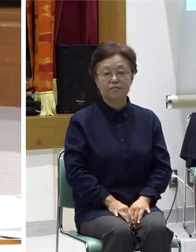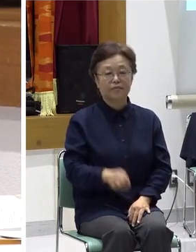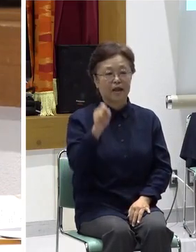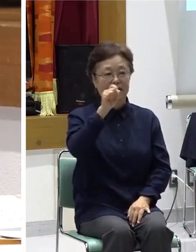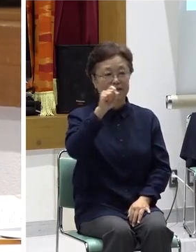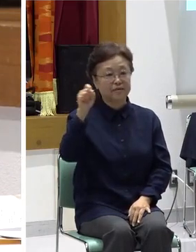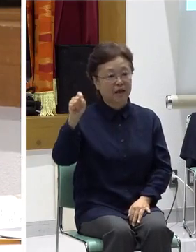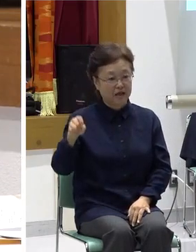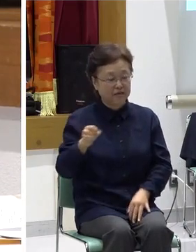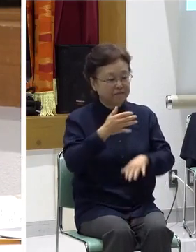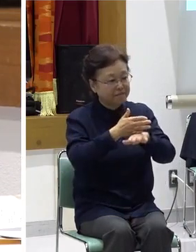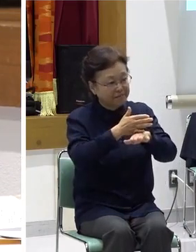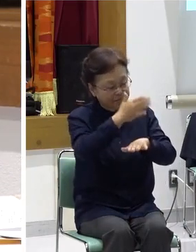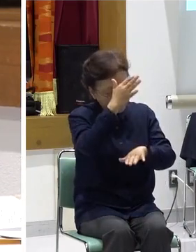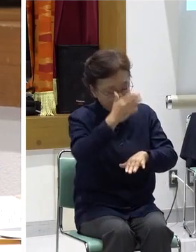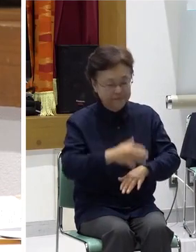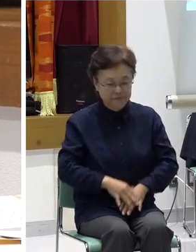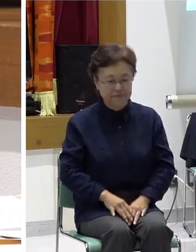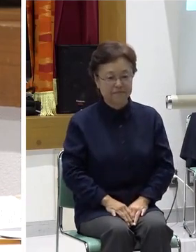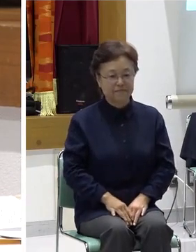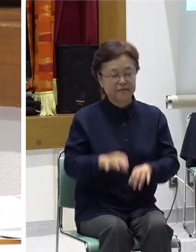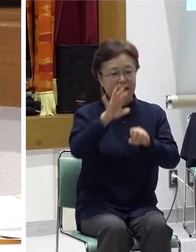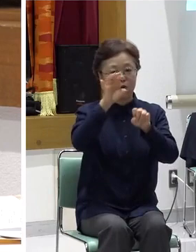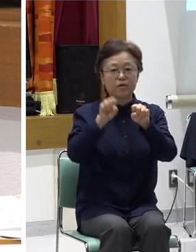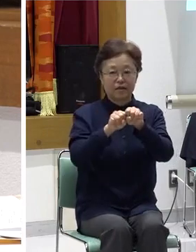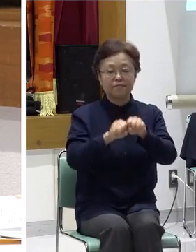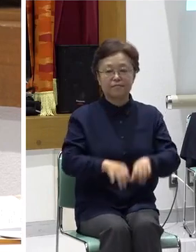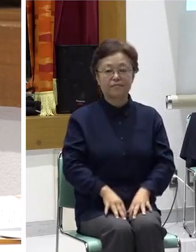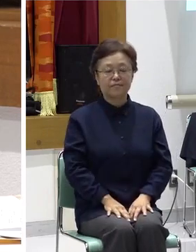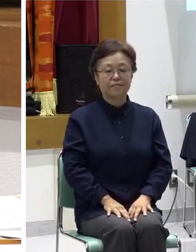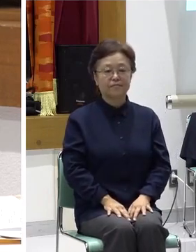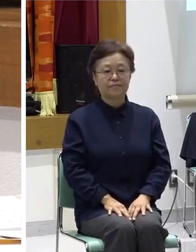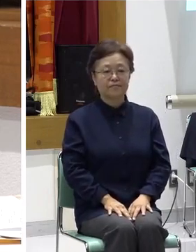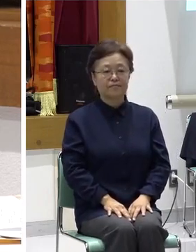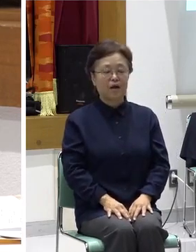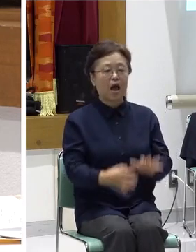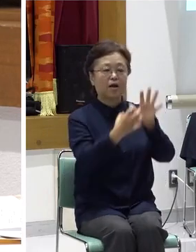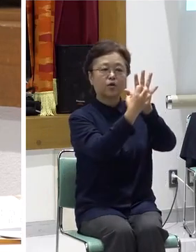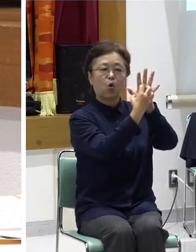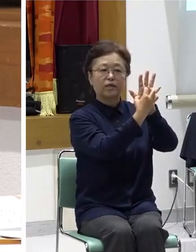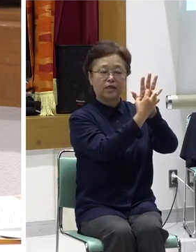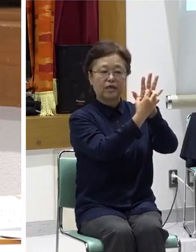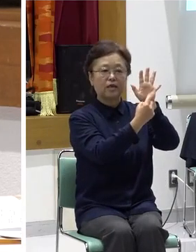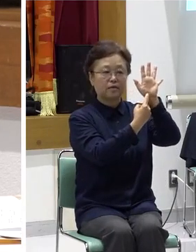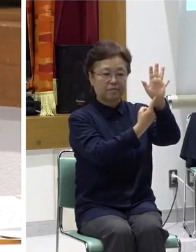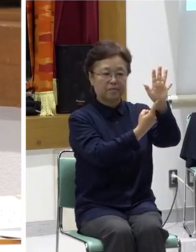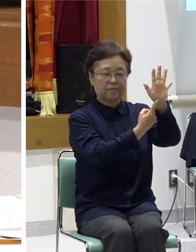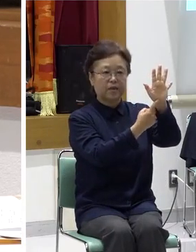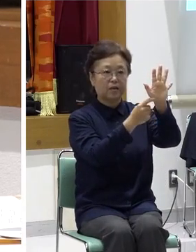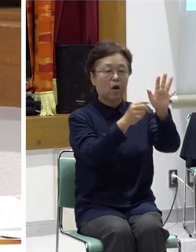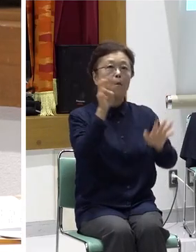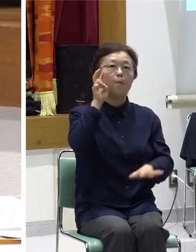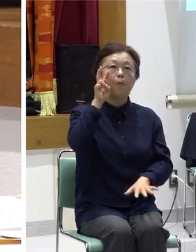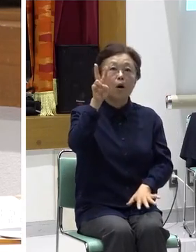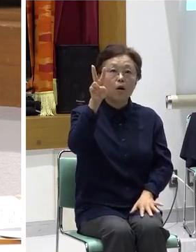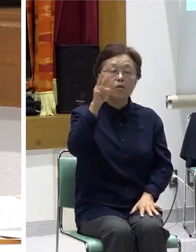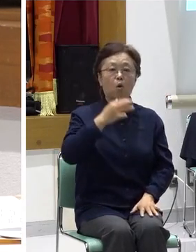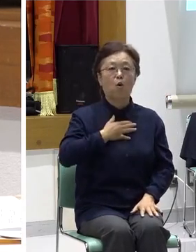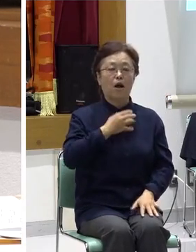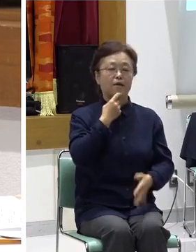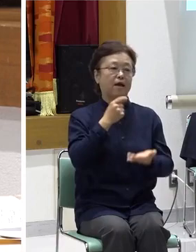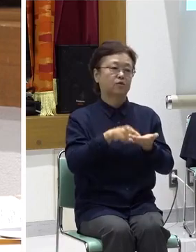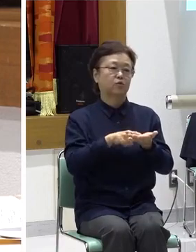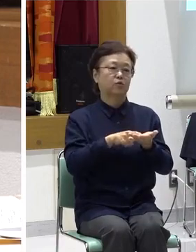はい、ありがとうございます。やっぱりその表記っていうかこうパッと分かりやすいね表示が